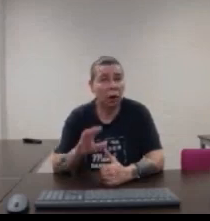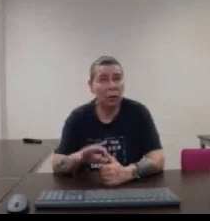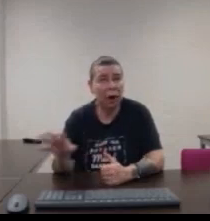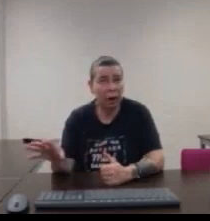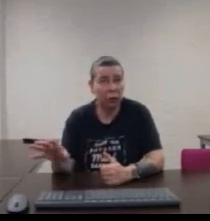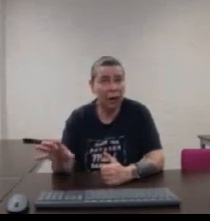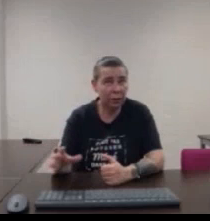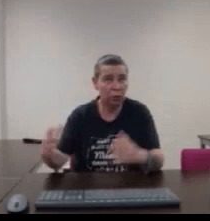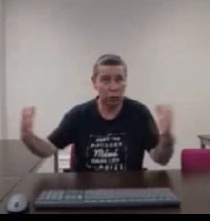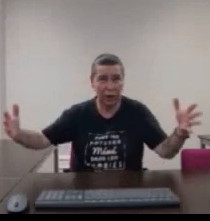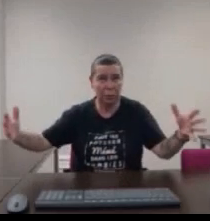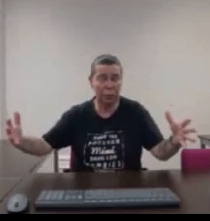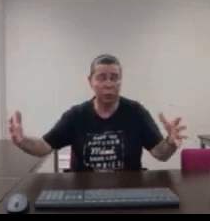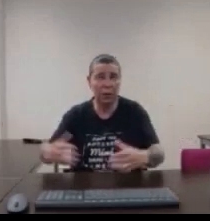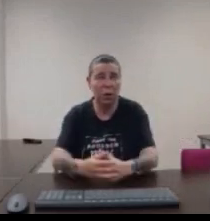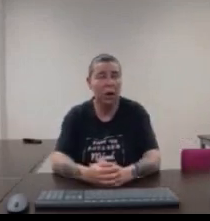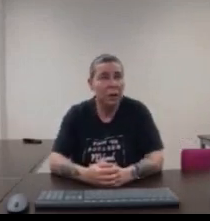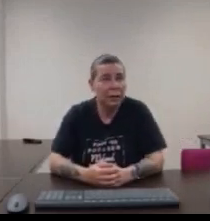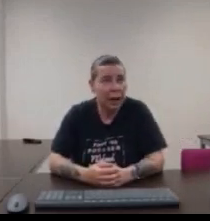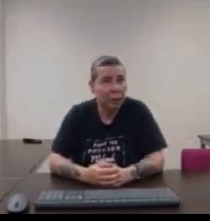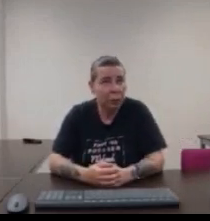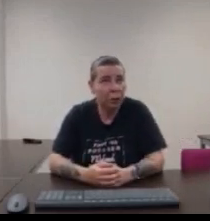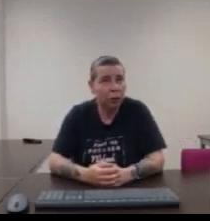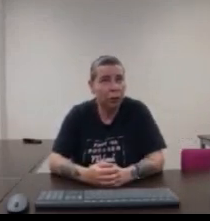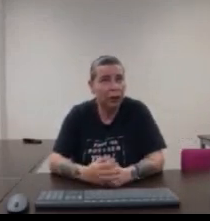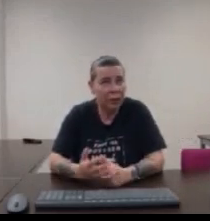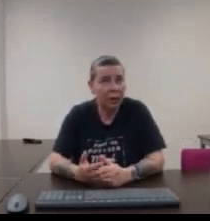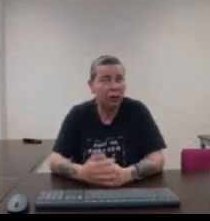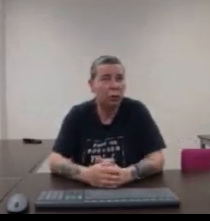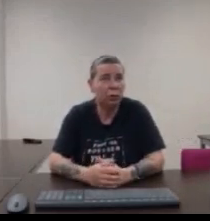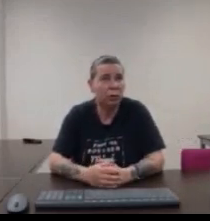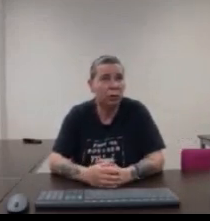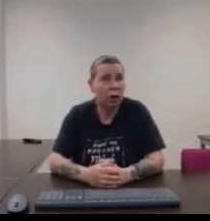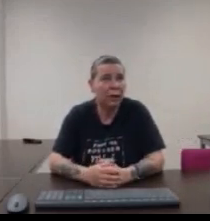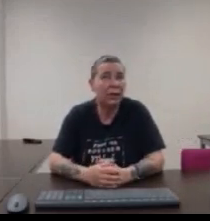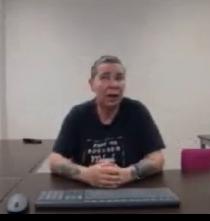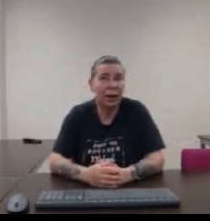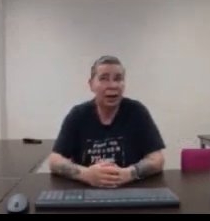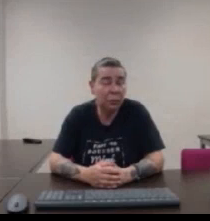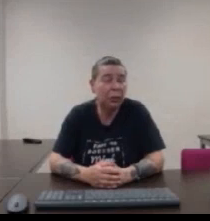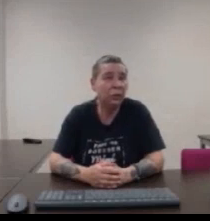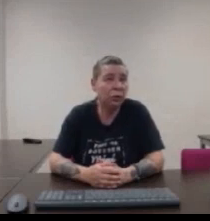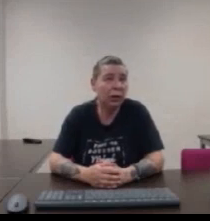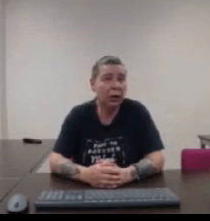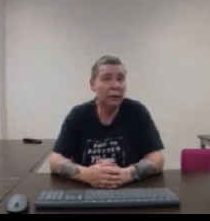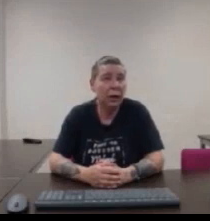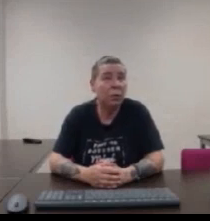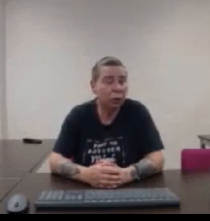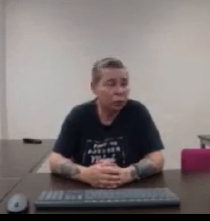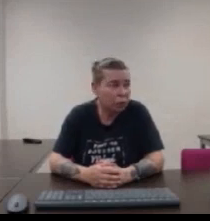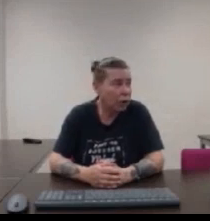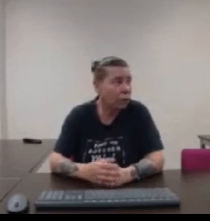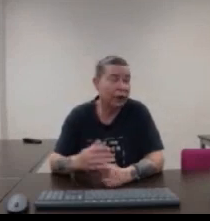support qu'on a en bas à droite, qui est un peu volumineux, ça arrive souvent que des salariés demandent qu'on leur mette à disposition